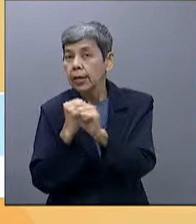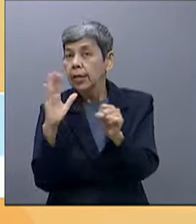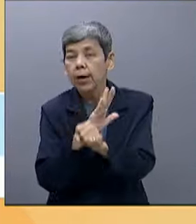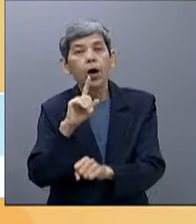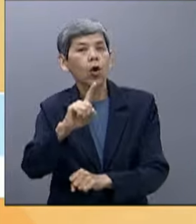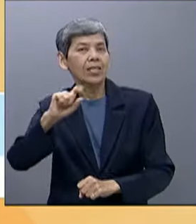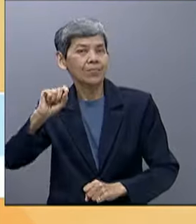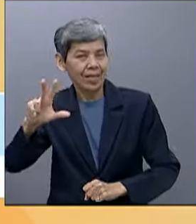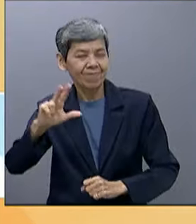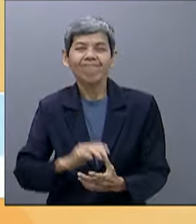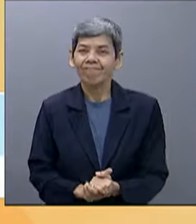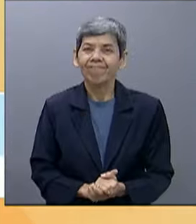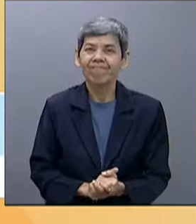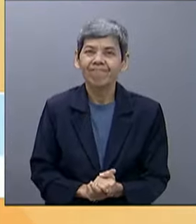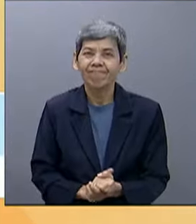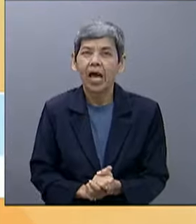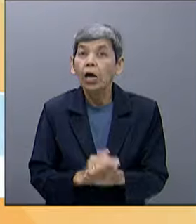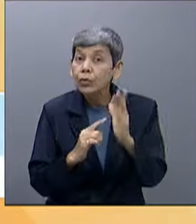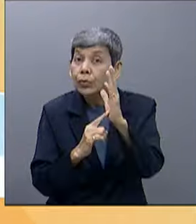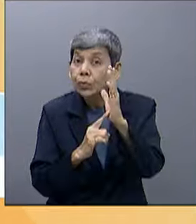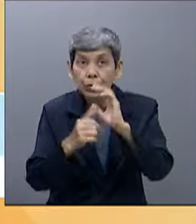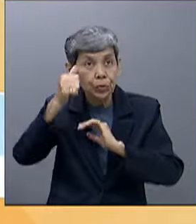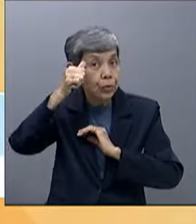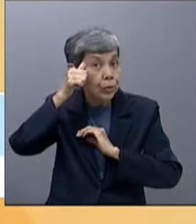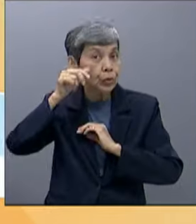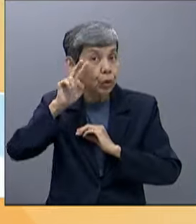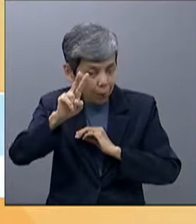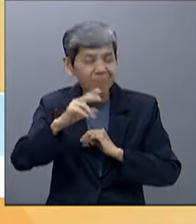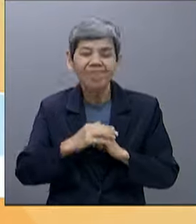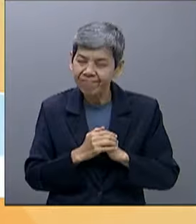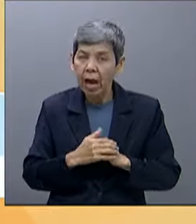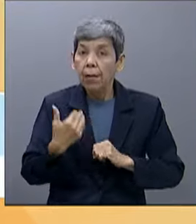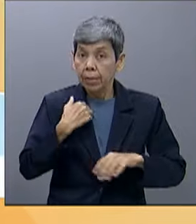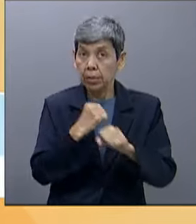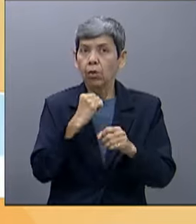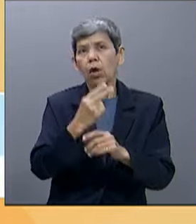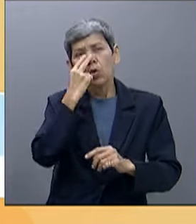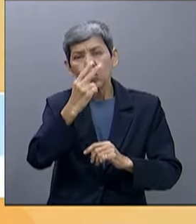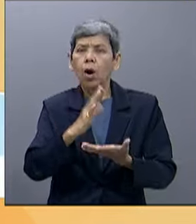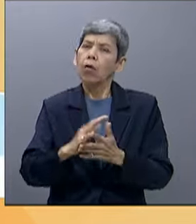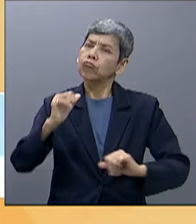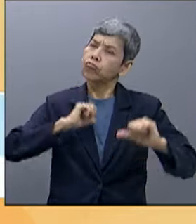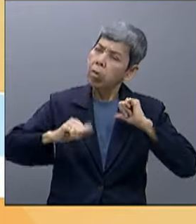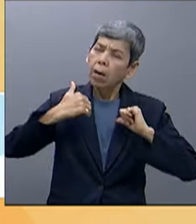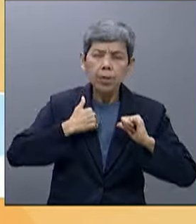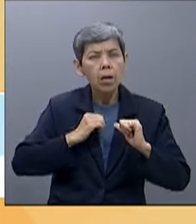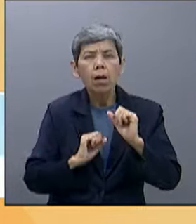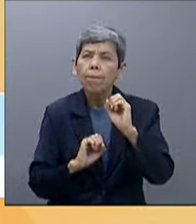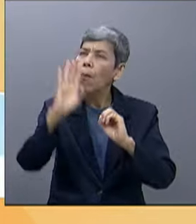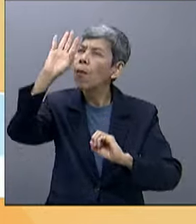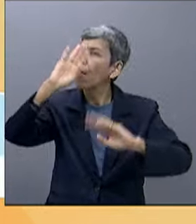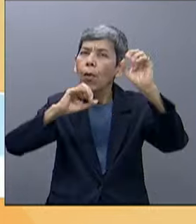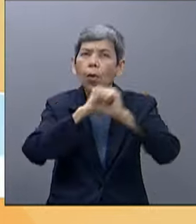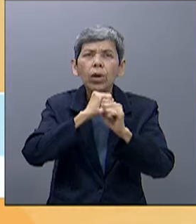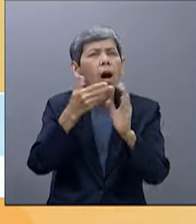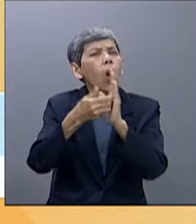ข้าพรรษาอุบลราชธานีด้วยครับ ครับอย่างไฮไลท์นี่ก็คือ2วัน2คืนเต็มๆเลยนะครับแล้วก็มีการแสดงแสงสีเสียงด้วย ใช่ครับ แล้วใครที่อยากรู้ว่าคำว่าแ